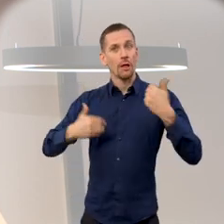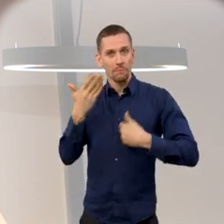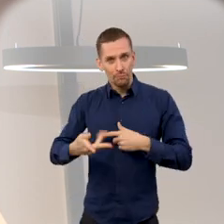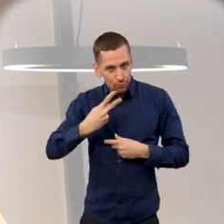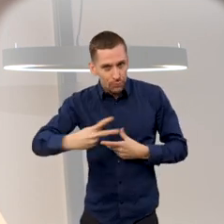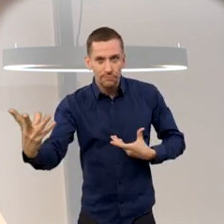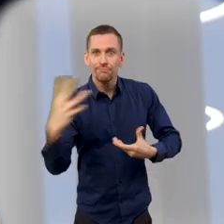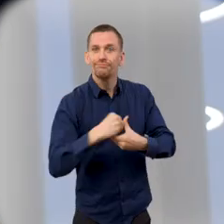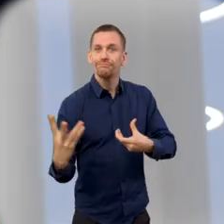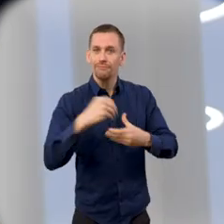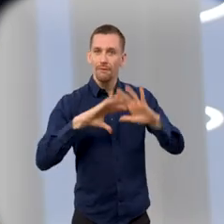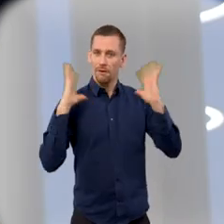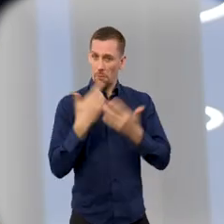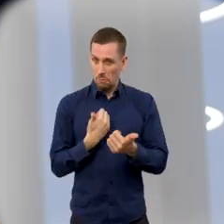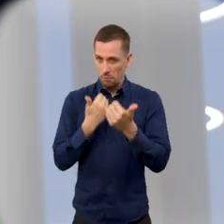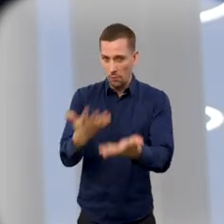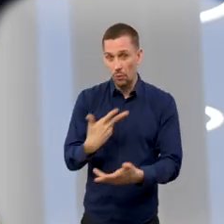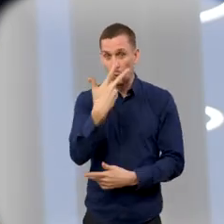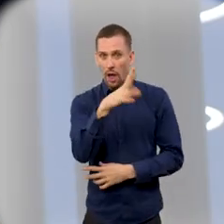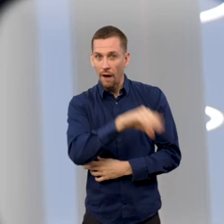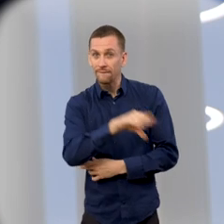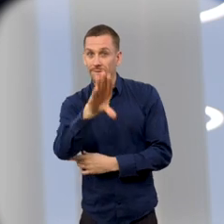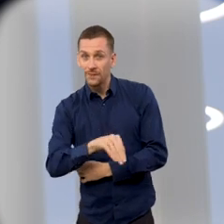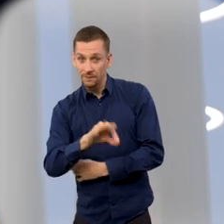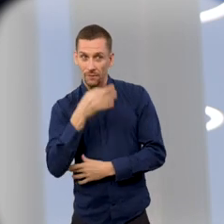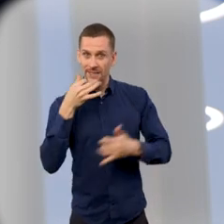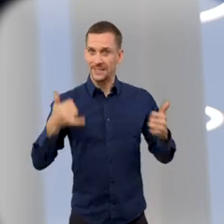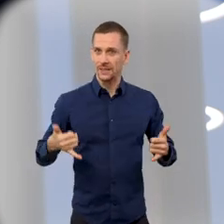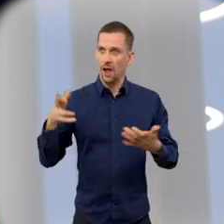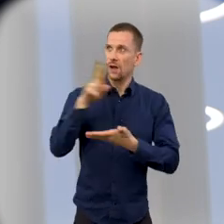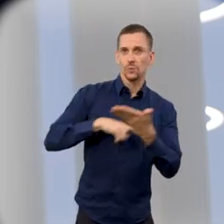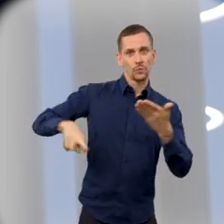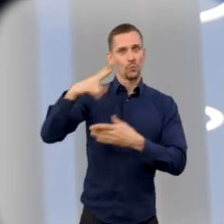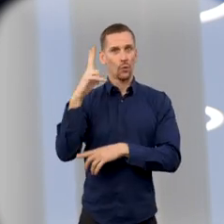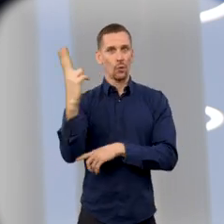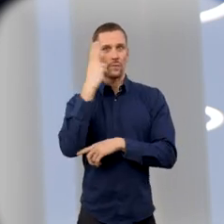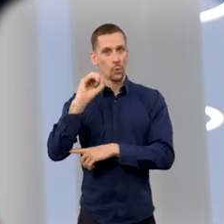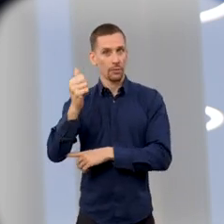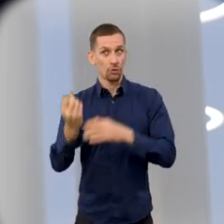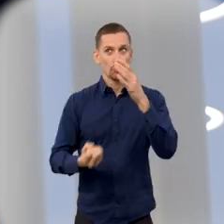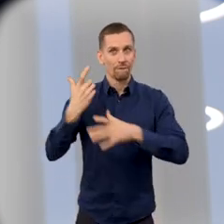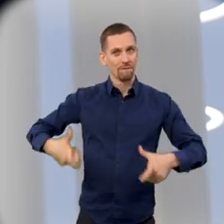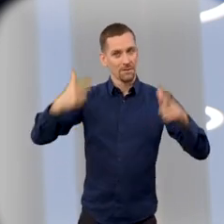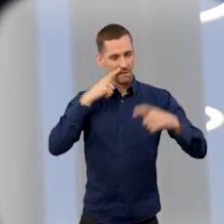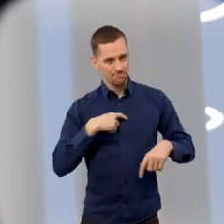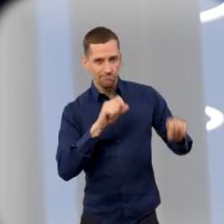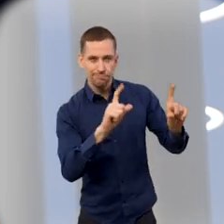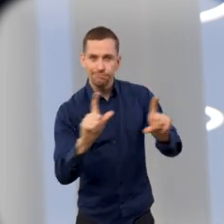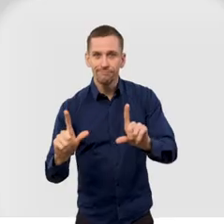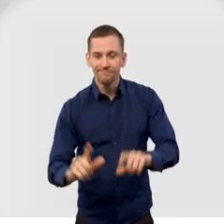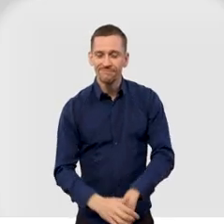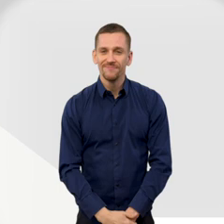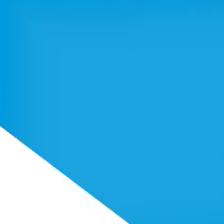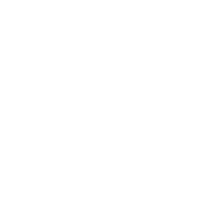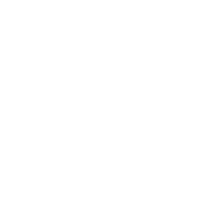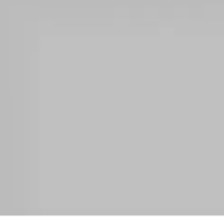s'améliore considérablement. C'est ce que je vous propose de découvrir plus en détail auprès de mes trois invités, ici, sur le campus Région du Numérique, flambant neuf.